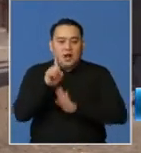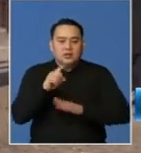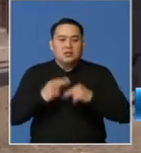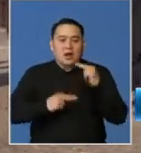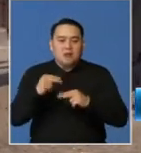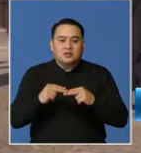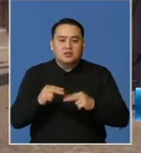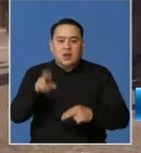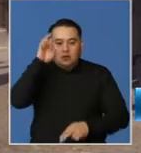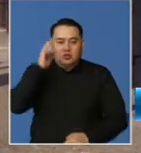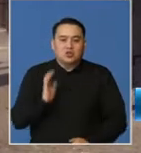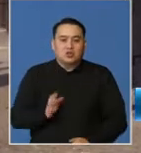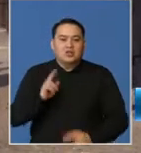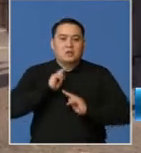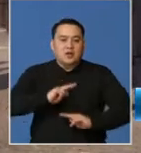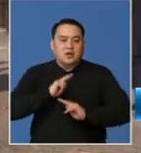через программу ГЧП